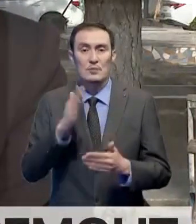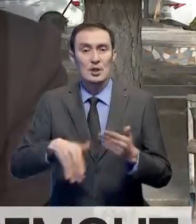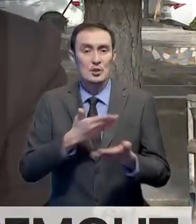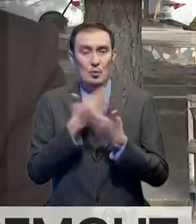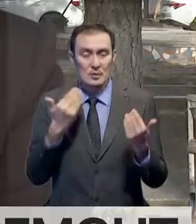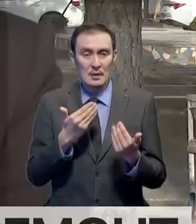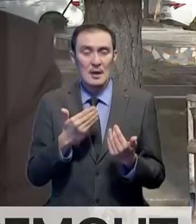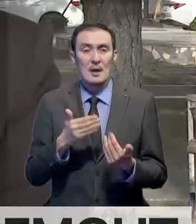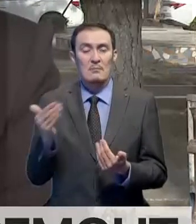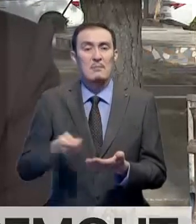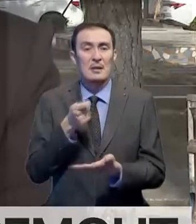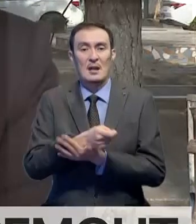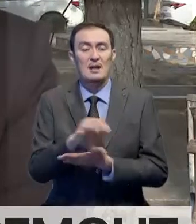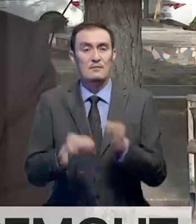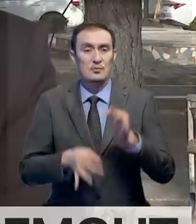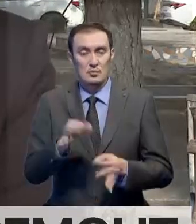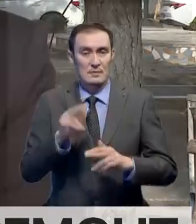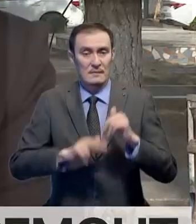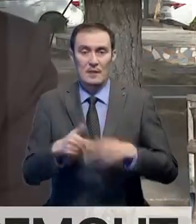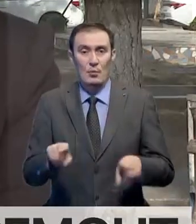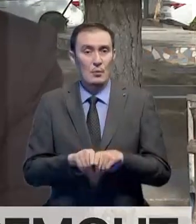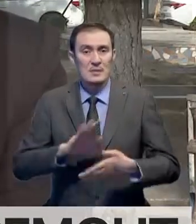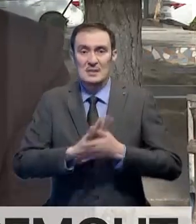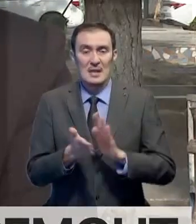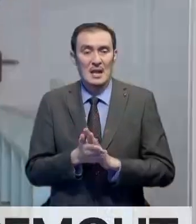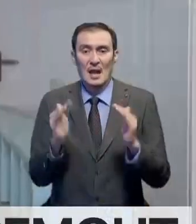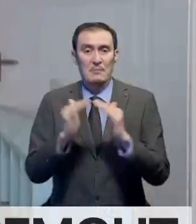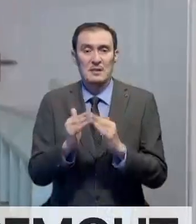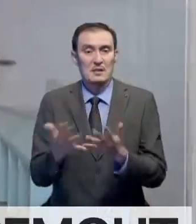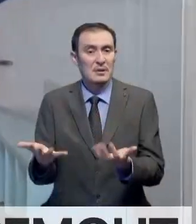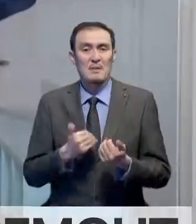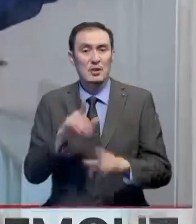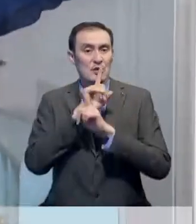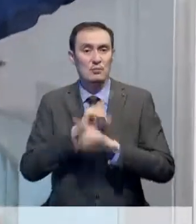Мы подали на подрядчика в суд. В таком состоянии объект принимать не будем.